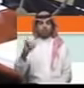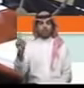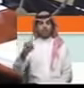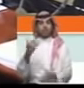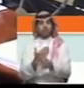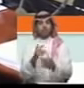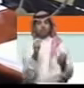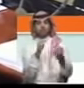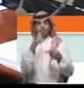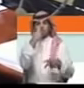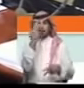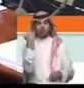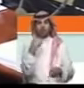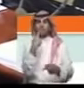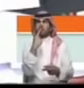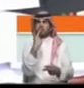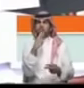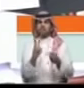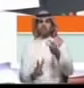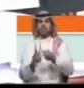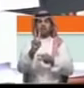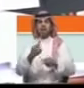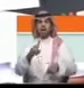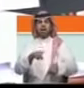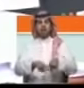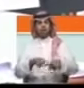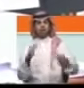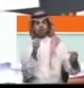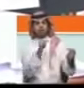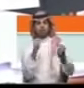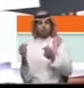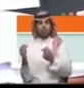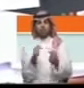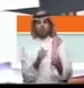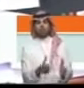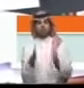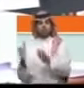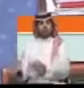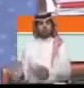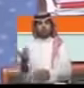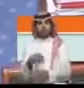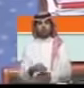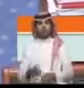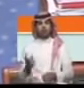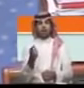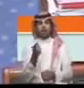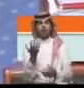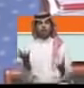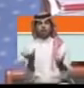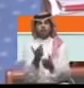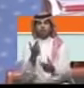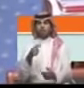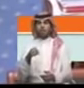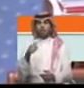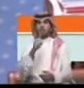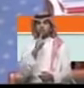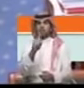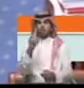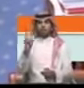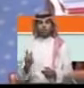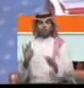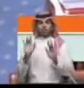لنزاع مستمر منذ 27 عاما. وأيد التعديل 81 عضوا في البرلمان المؤلف من 120